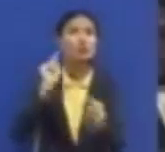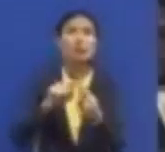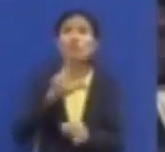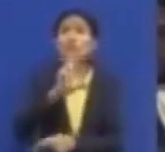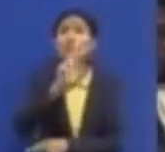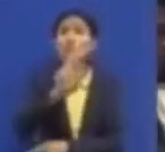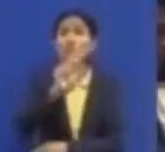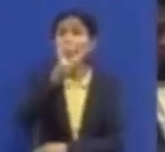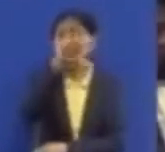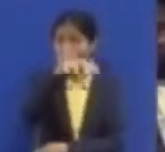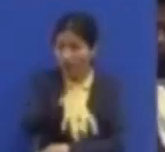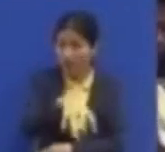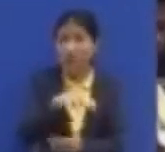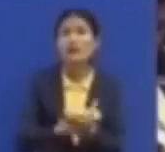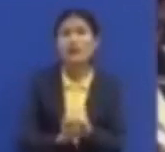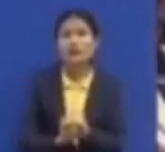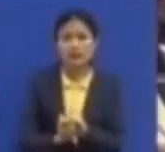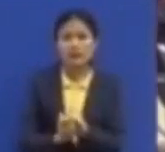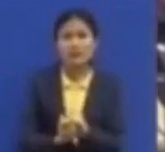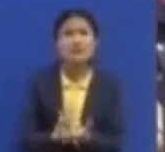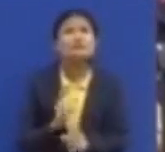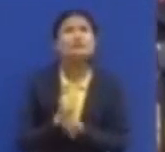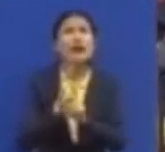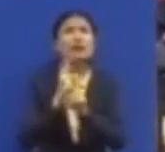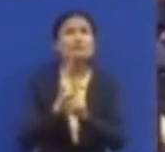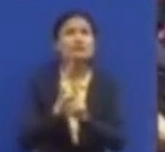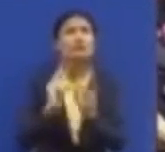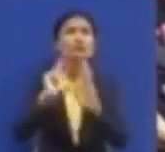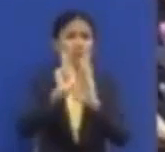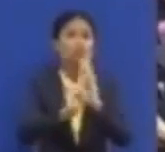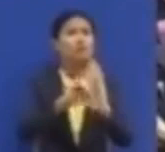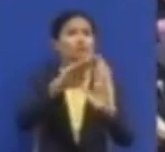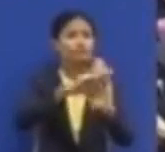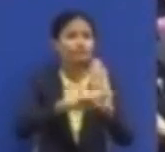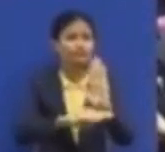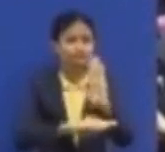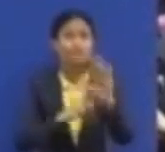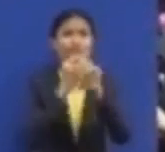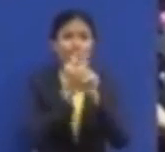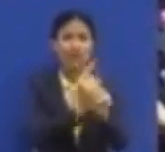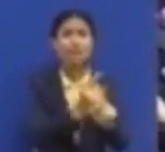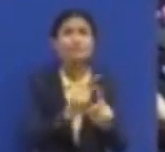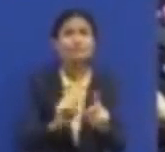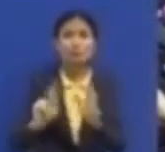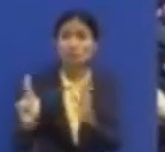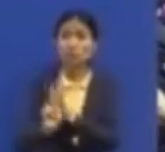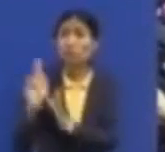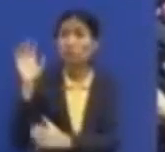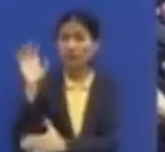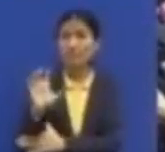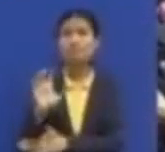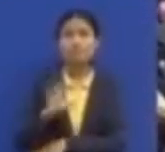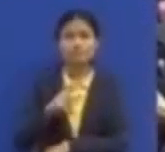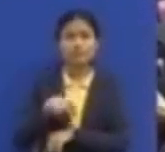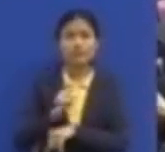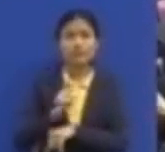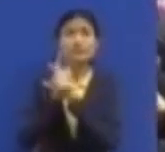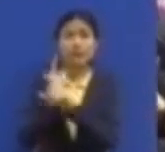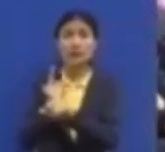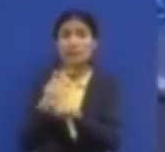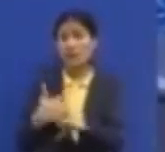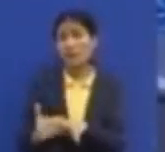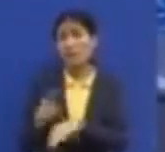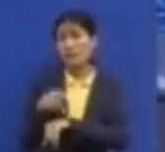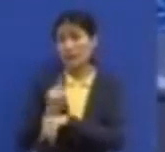ามที่กฎหมายบัญญัติไว้หรือว่าตามที่กำหนดไว้ในข้อบังคับนะคะขณะที่รองประธานสภาก็มีอำนาจห